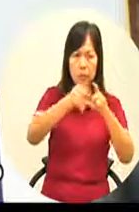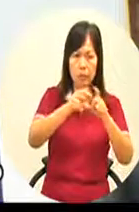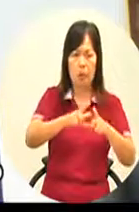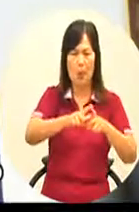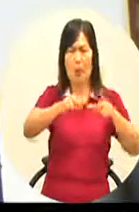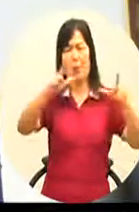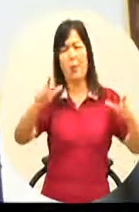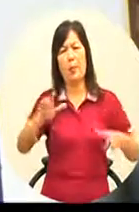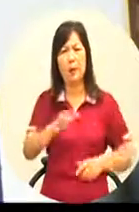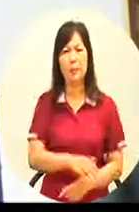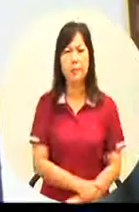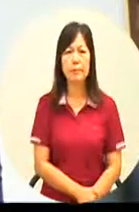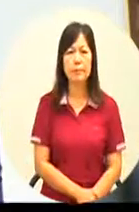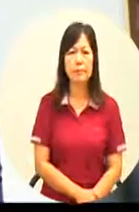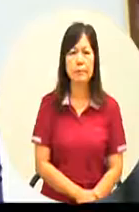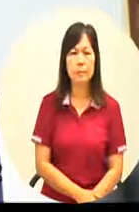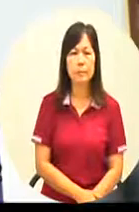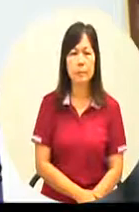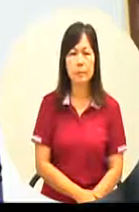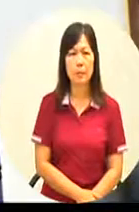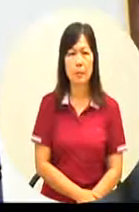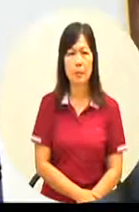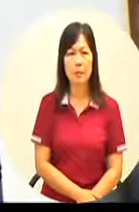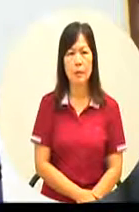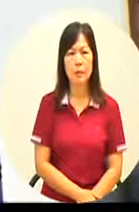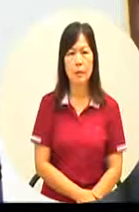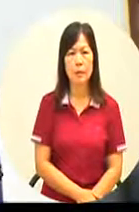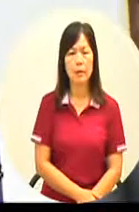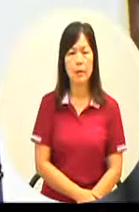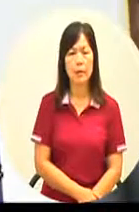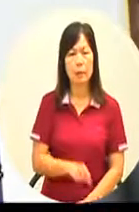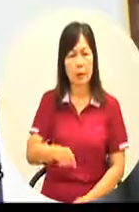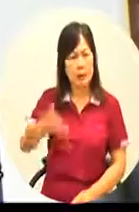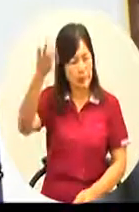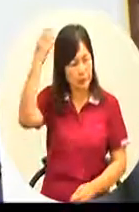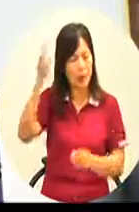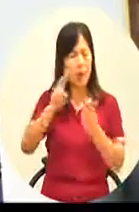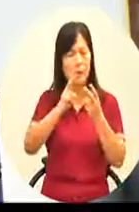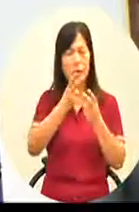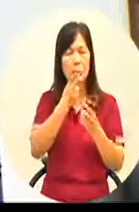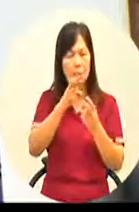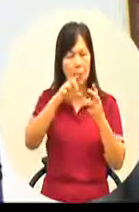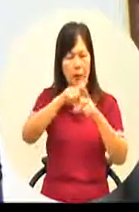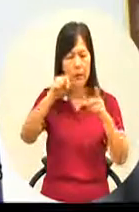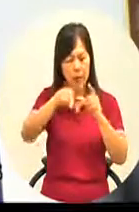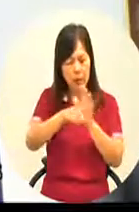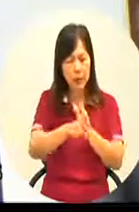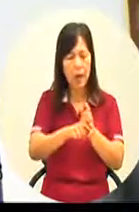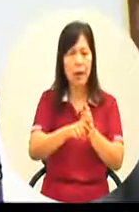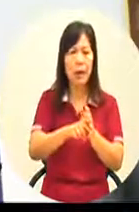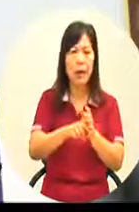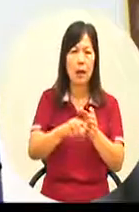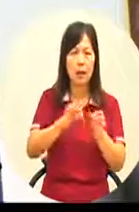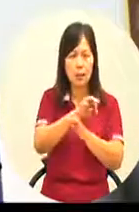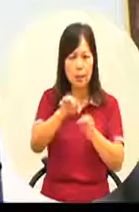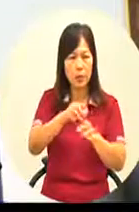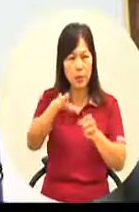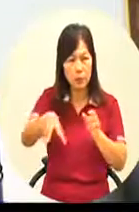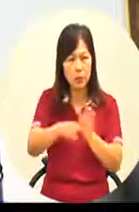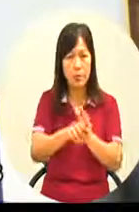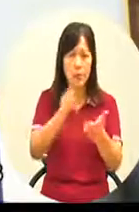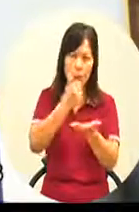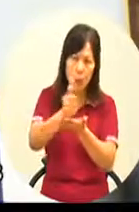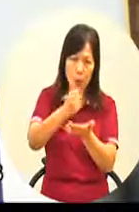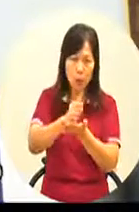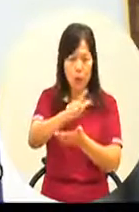吼，迄阵阁有啥物亚太营运中心、亚太物流中心， 因为李登